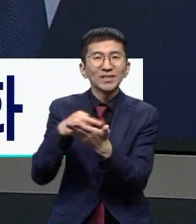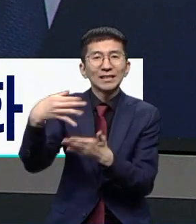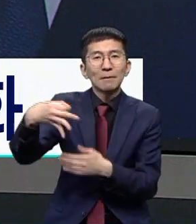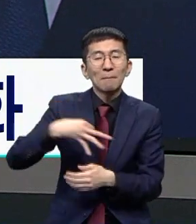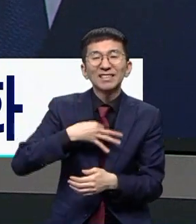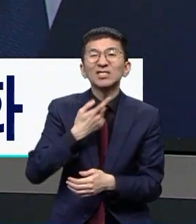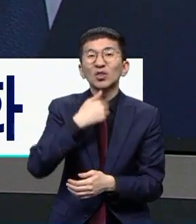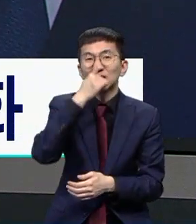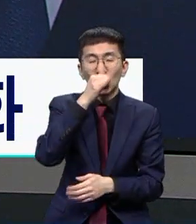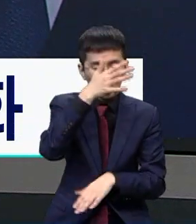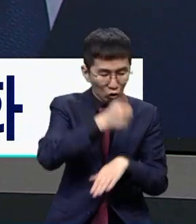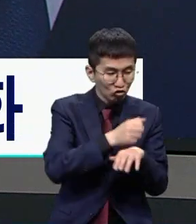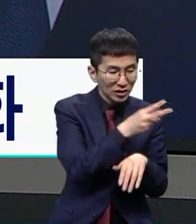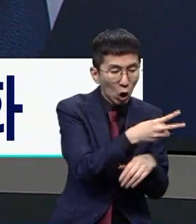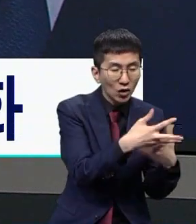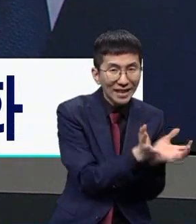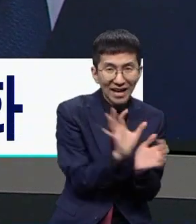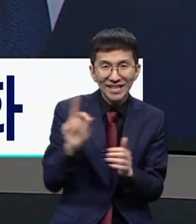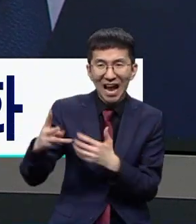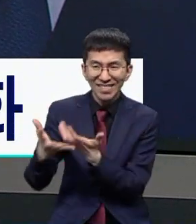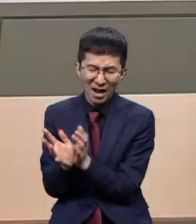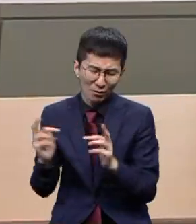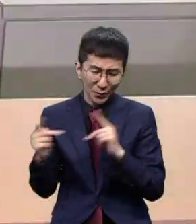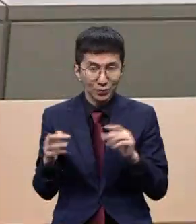벌어졌습니다. 이현영 기자입니다.